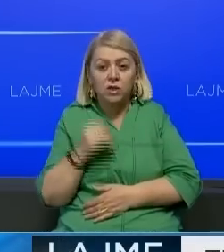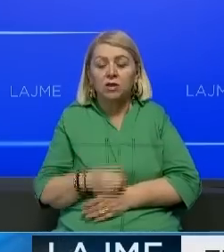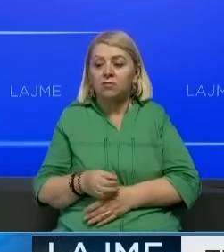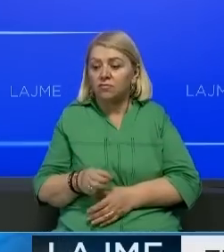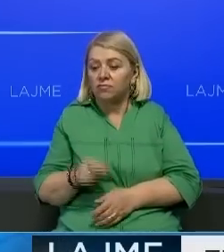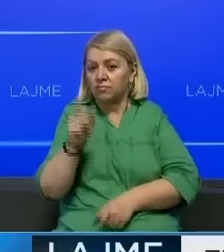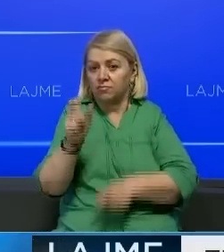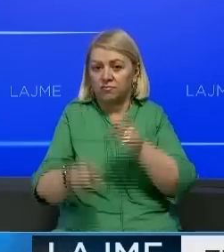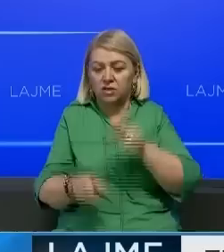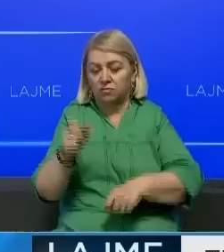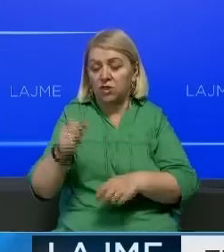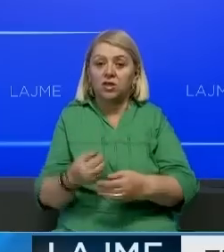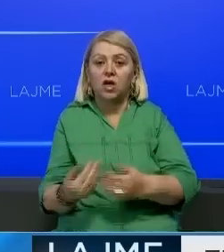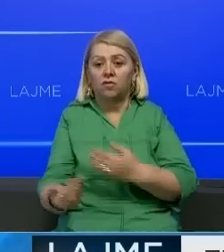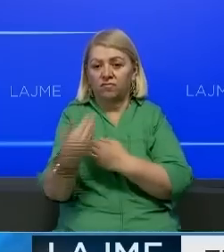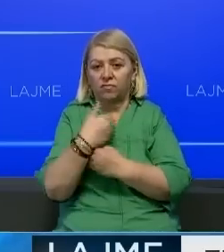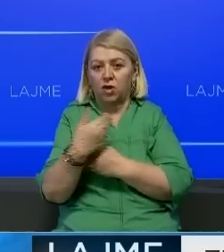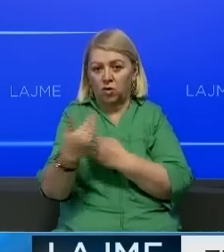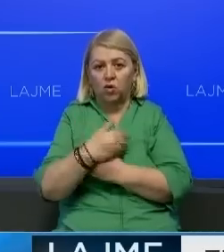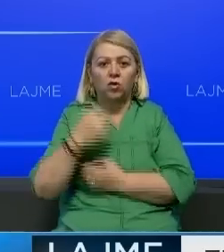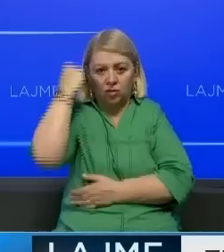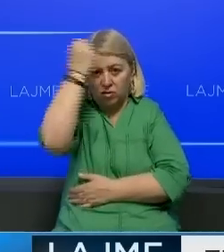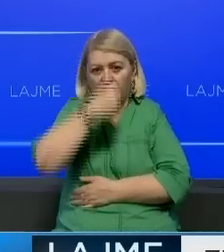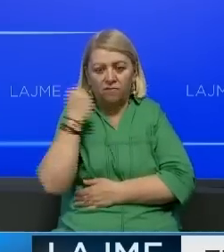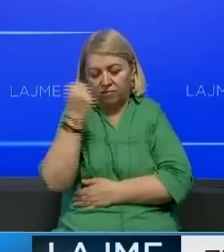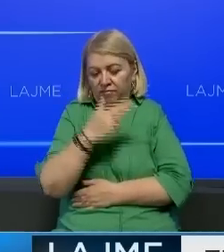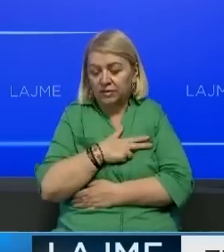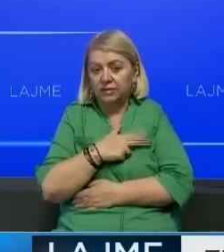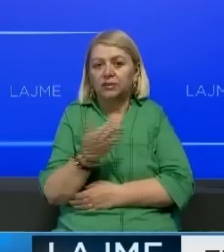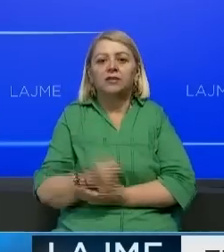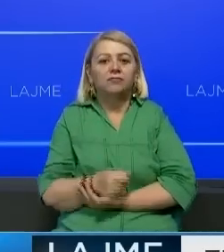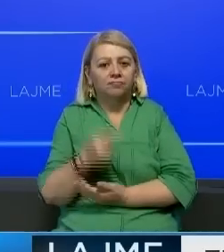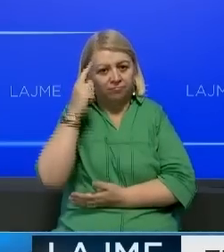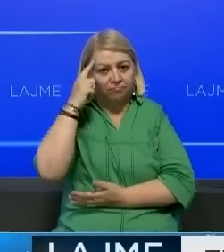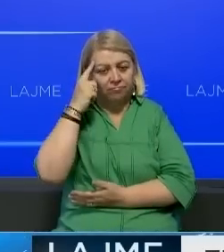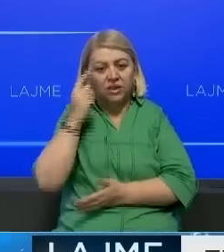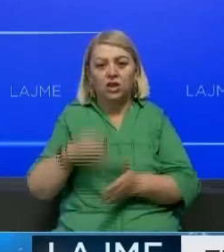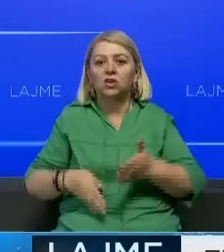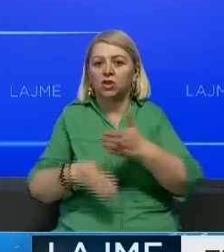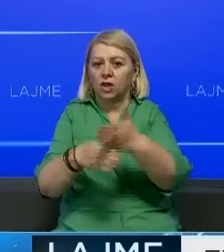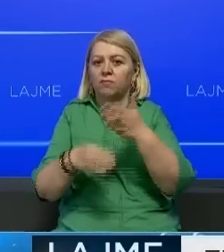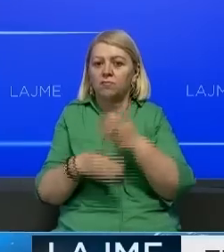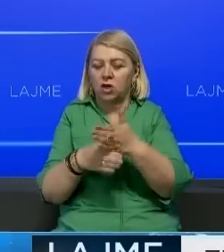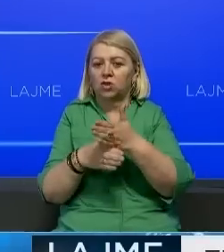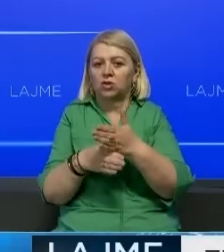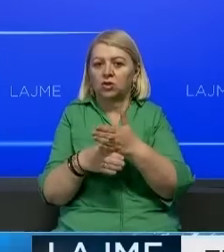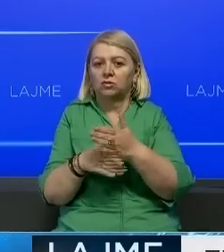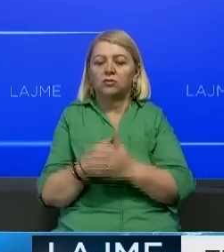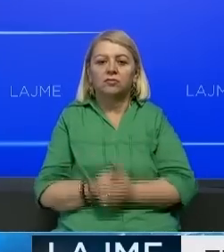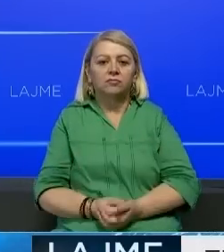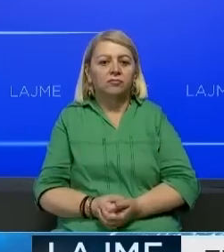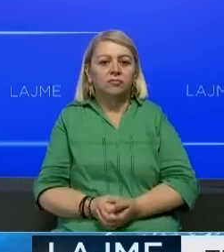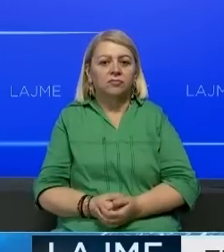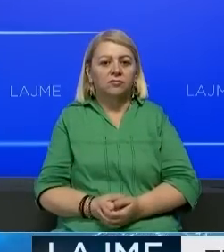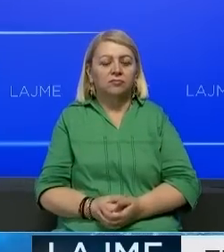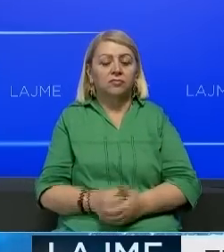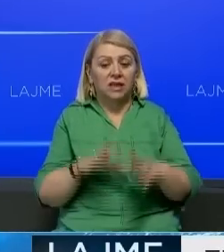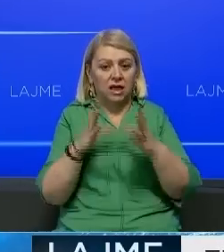të diasporës që të vinë, sepse ndikojnë drejt për drejt në mirëqenien tonë të